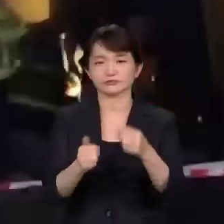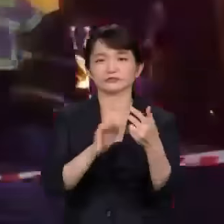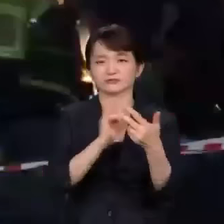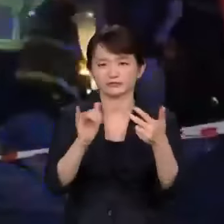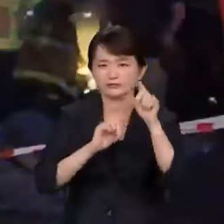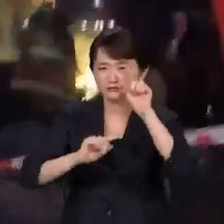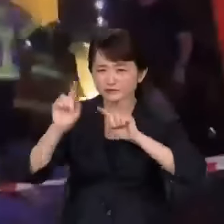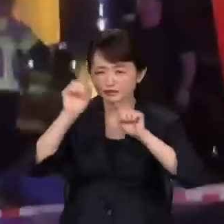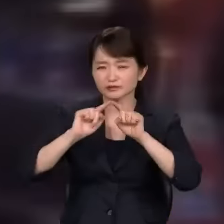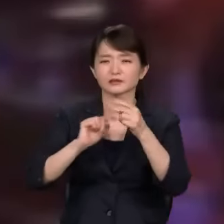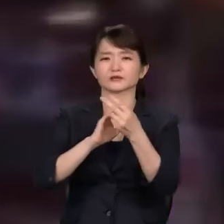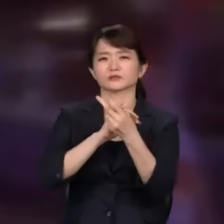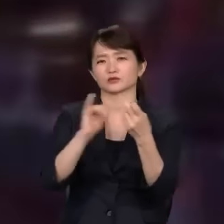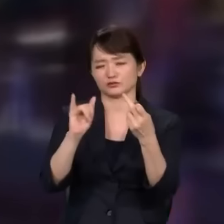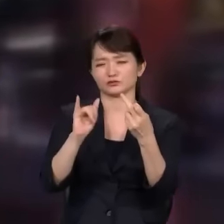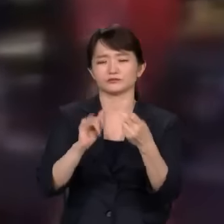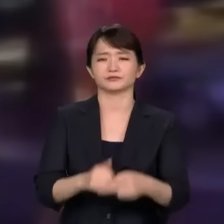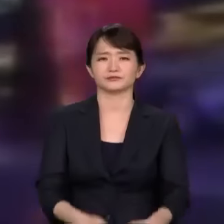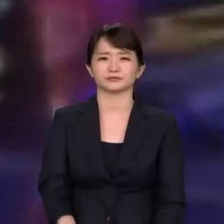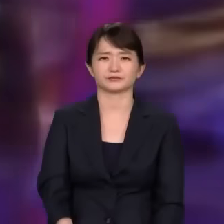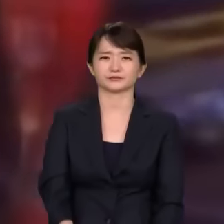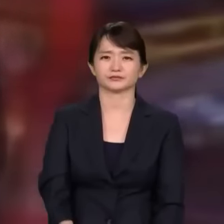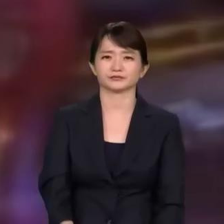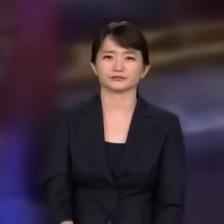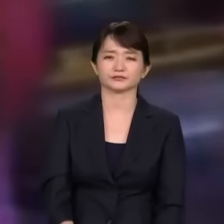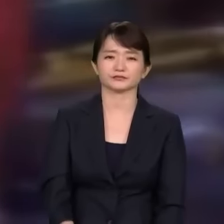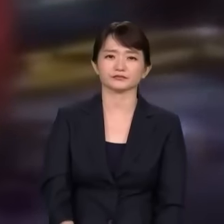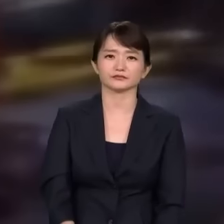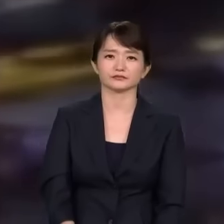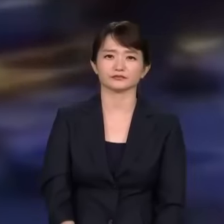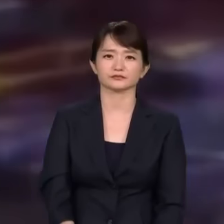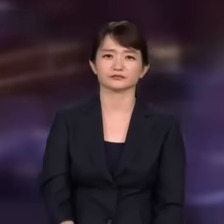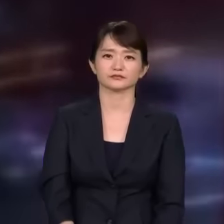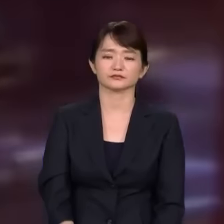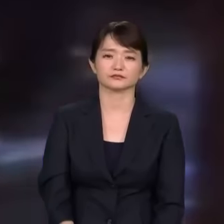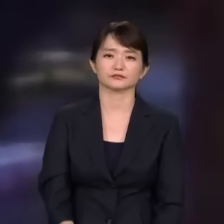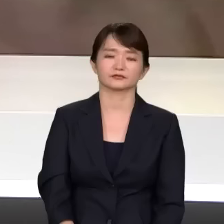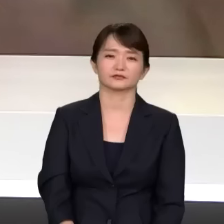사람은 12명이었습니다. JTBC 이한길입니다.